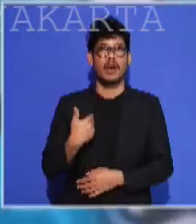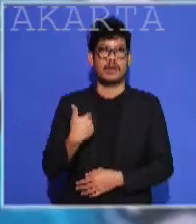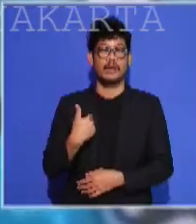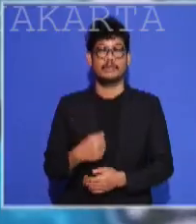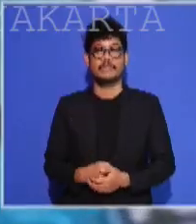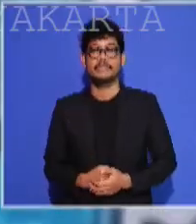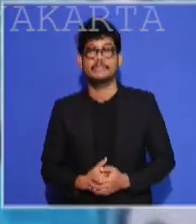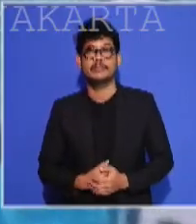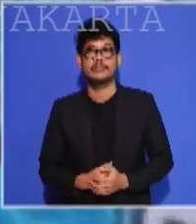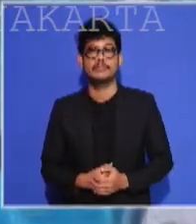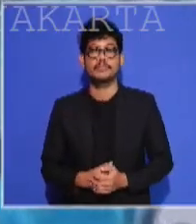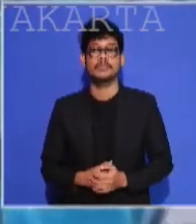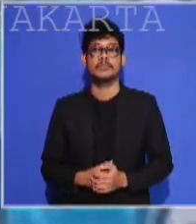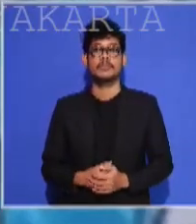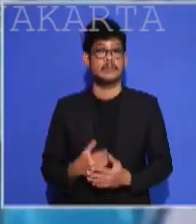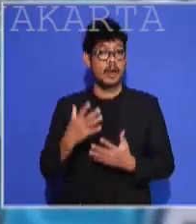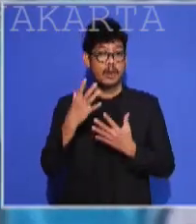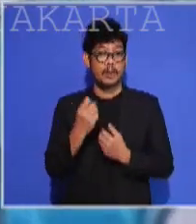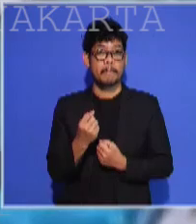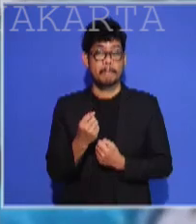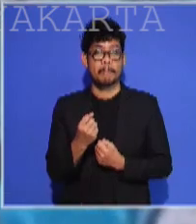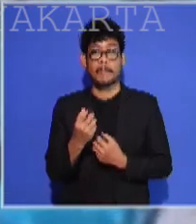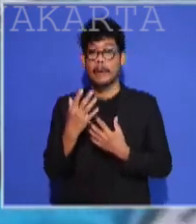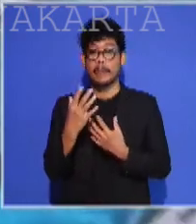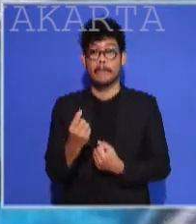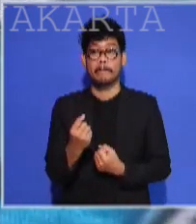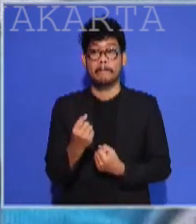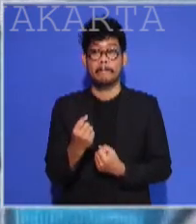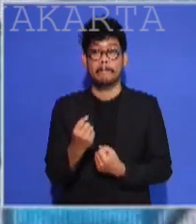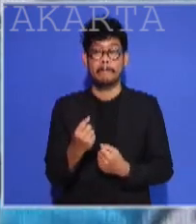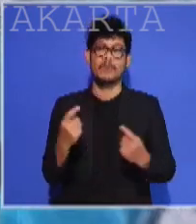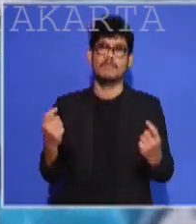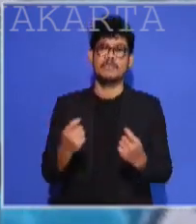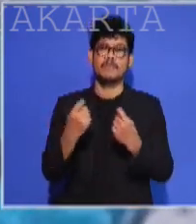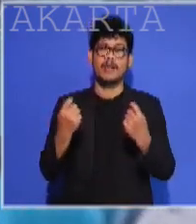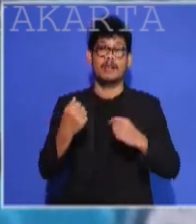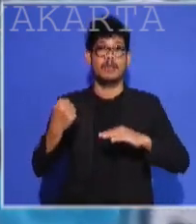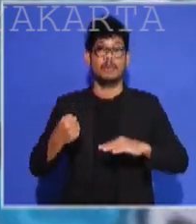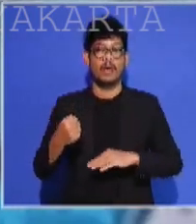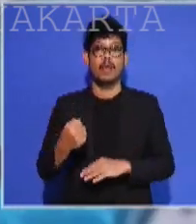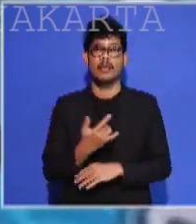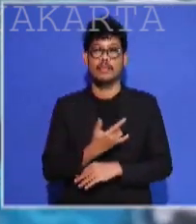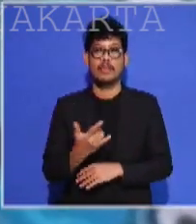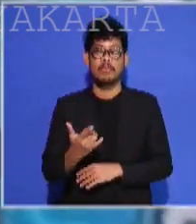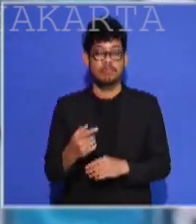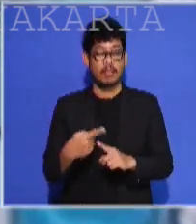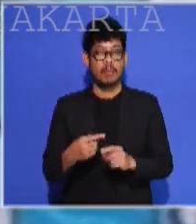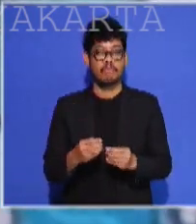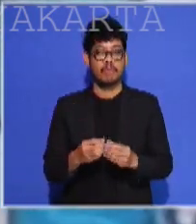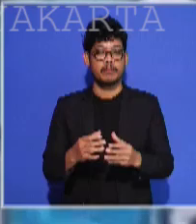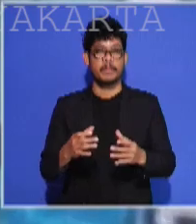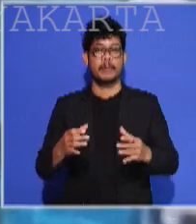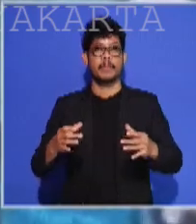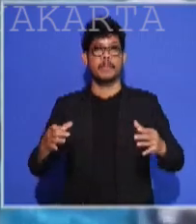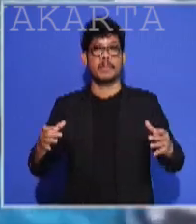mudah-mudahan eh festival Pramuka ini semakin berkembang semakin Semarak dan